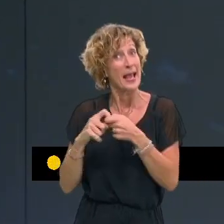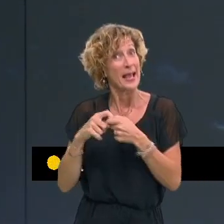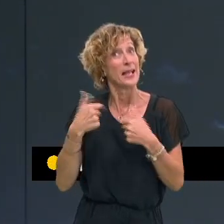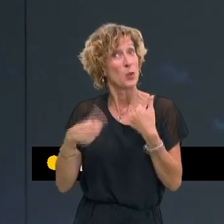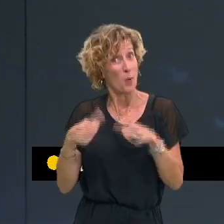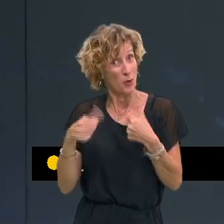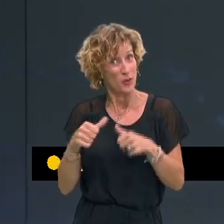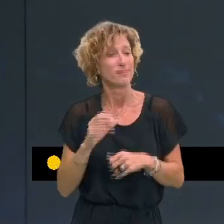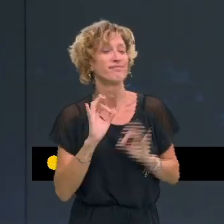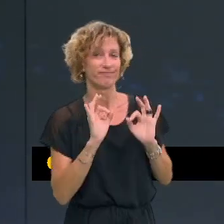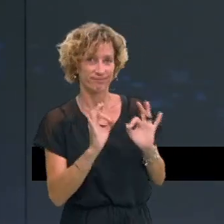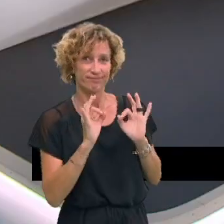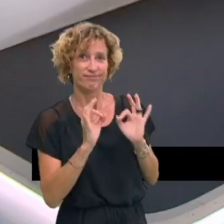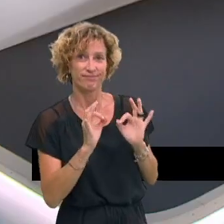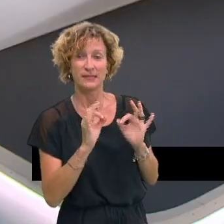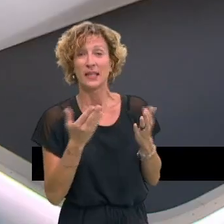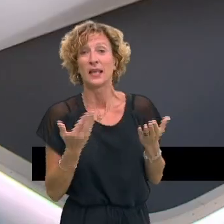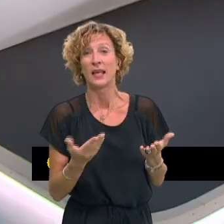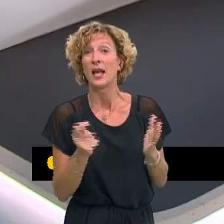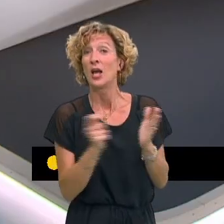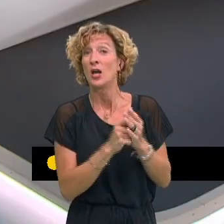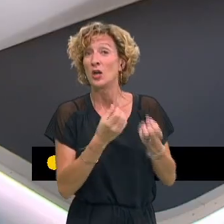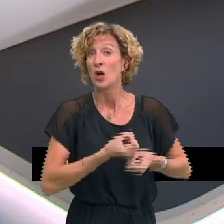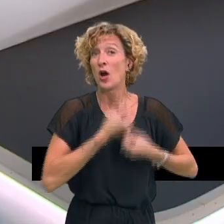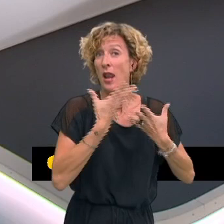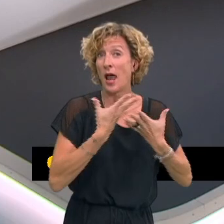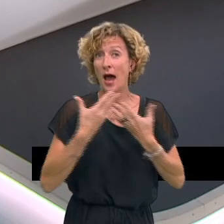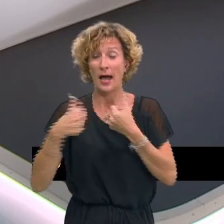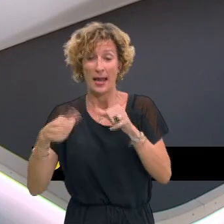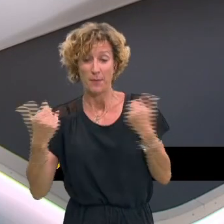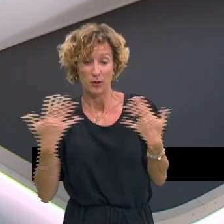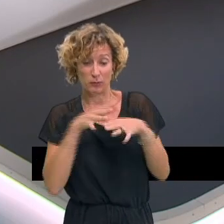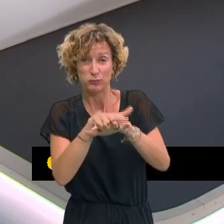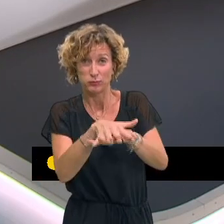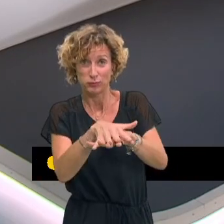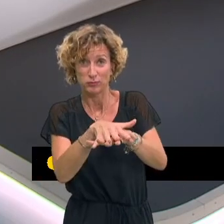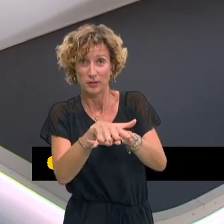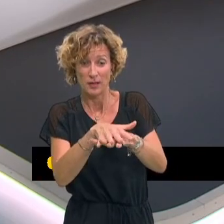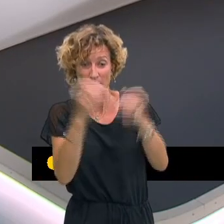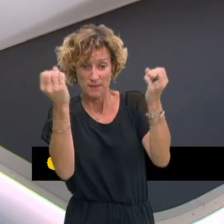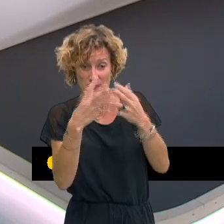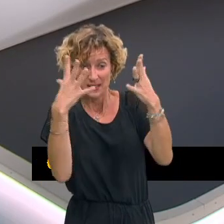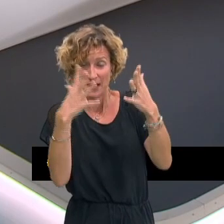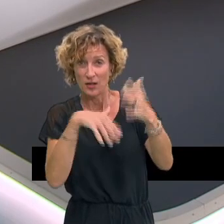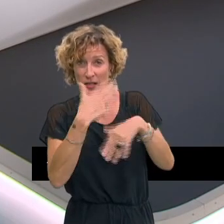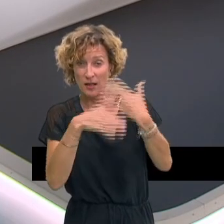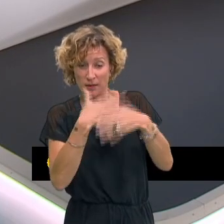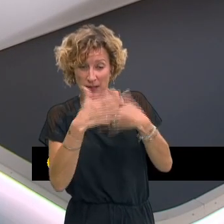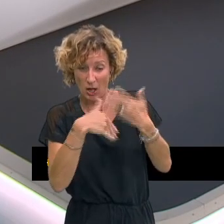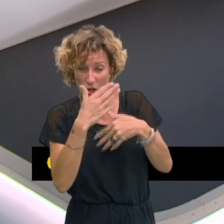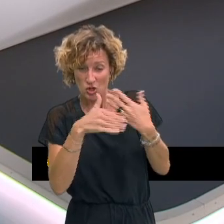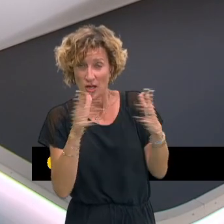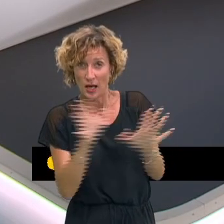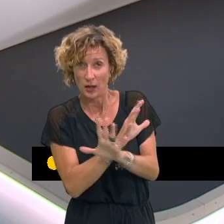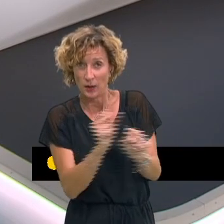fois. Effectivement. Et Christelle, quand l'art et la mode se rencontrent, une mystérieuse alchimie créative se produit.